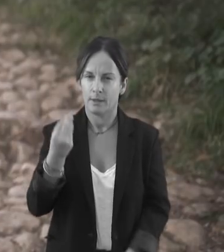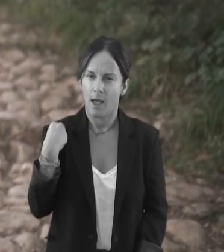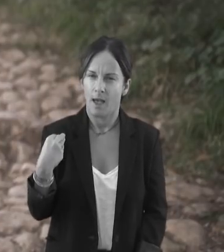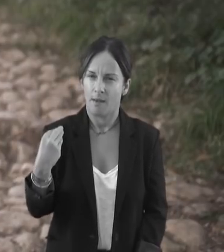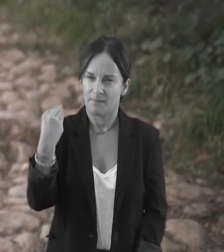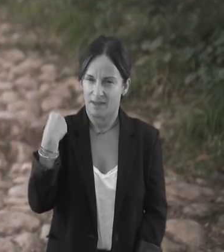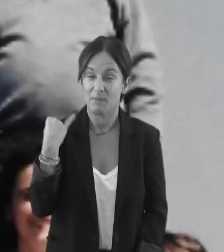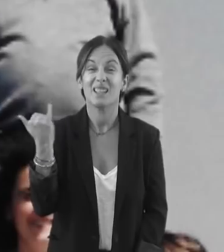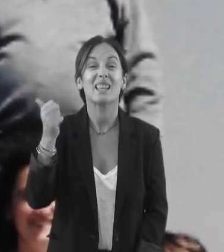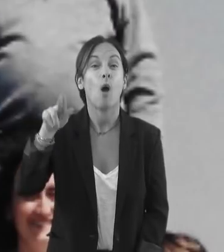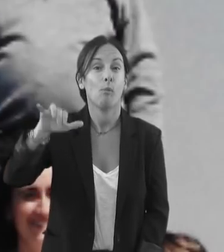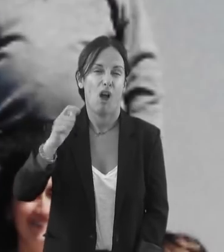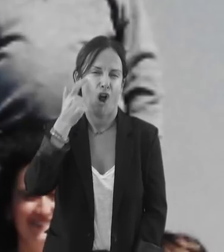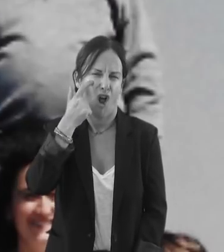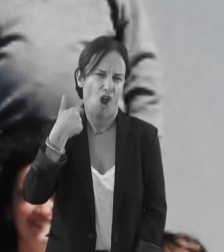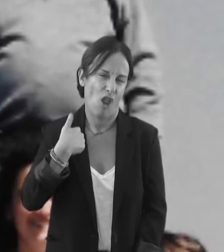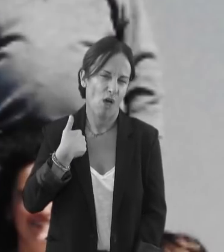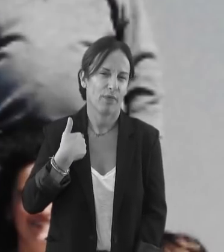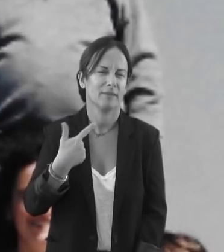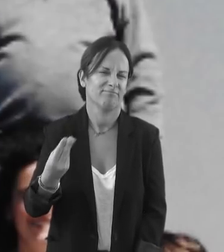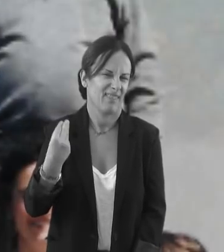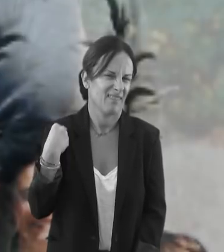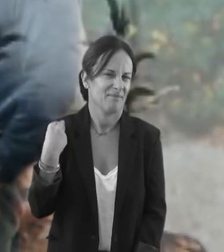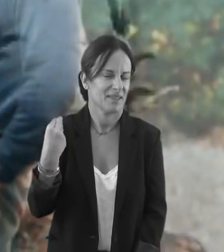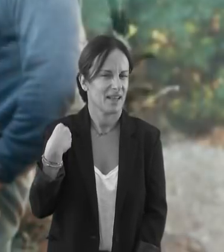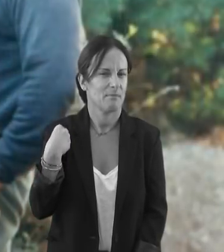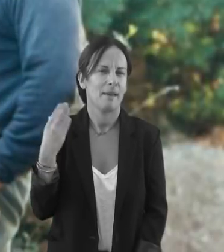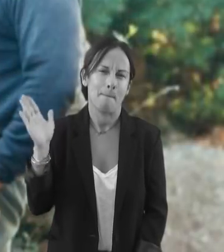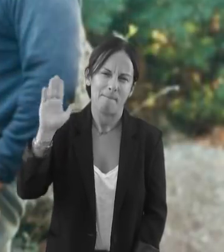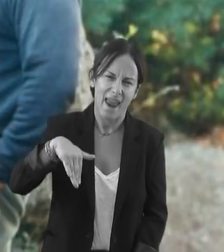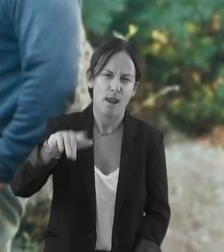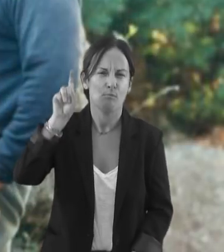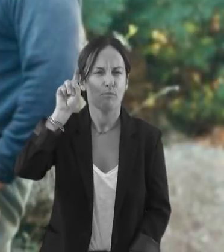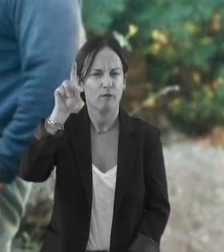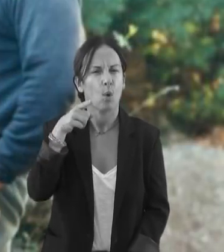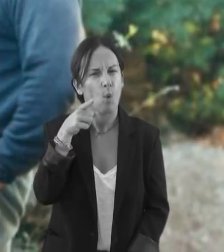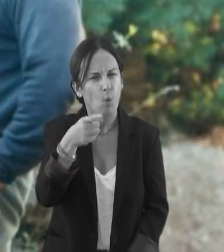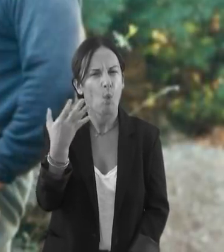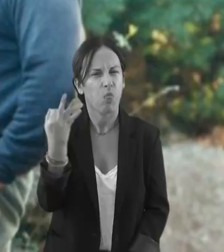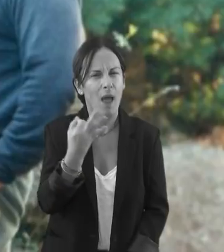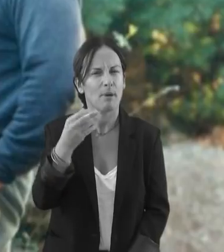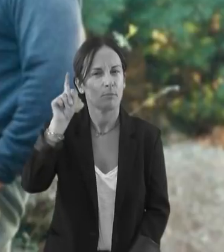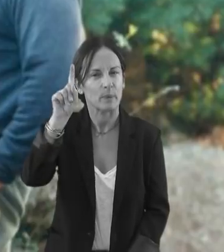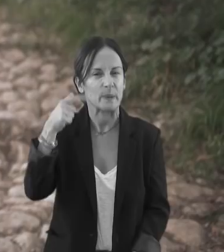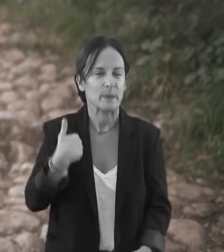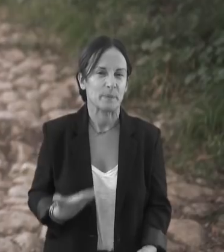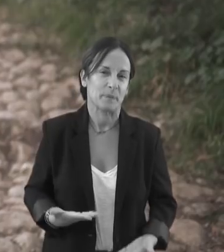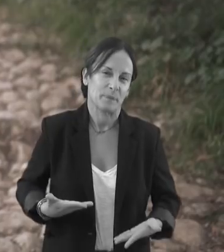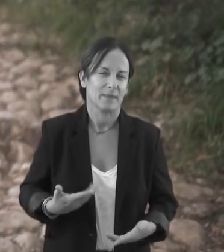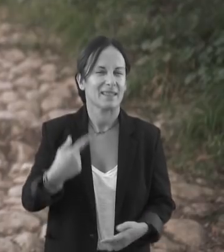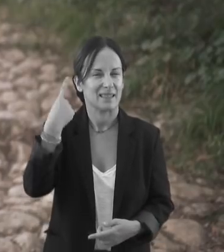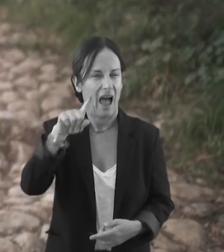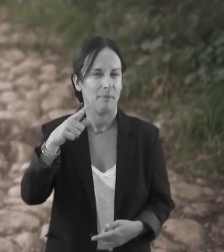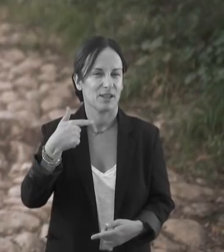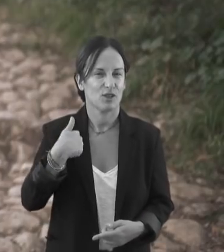mestre a l'escola. I en Jaume, com qui me coneixia, Xesc, que vine a l'escola. Xesc, que